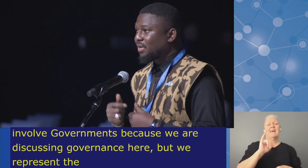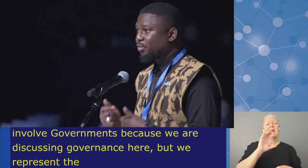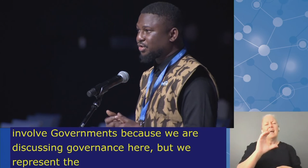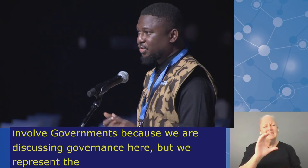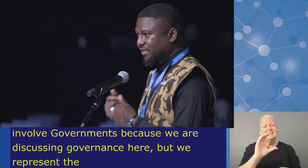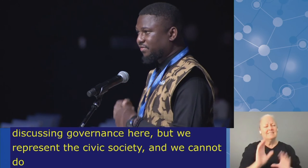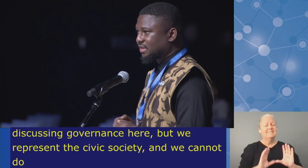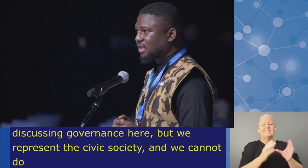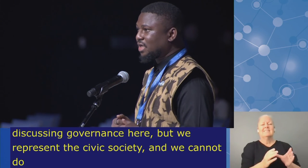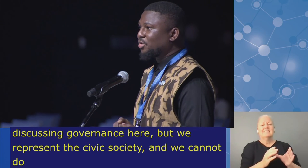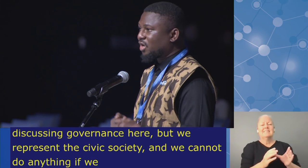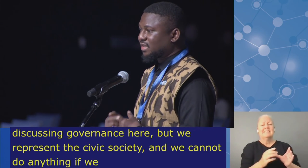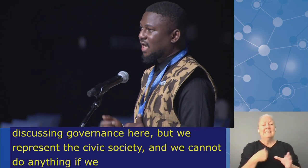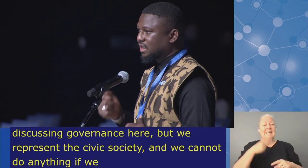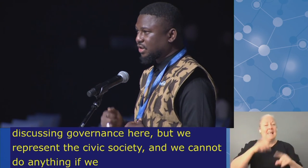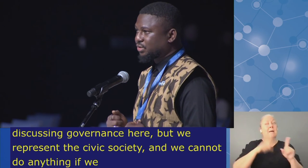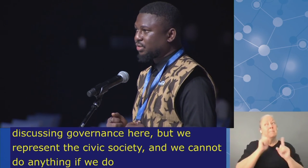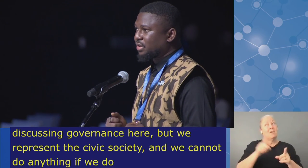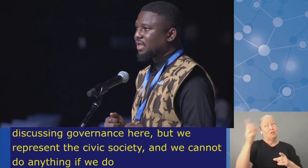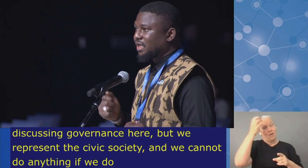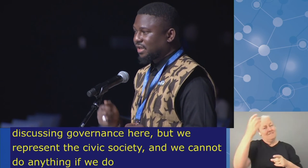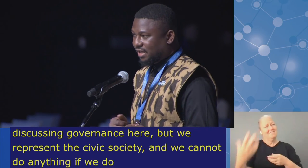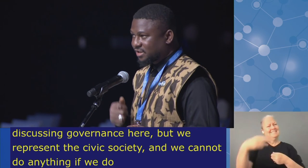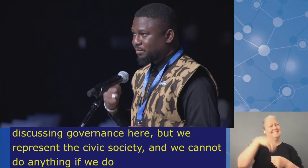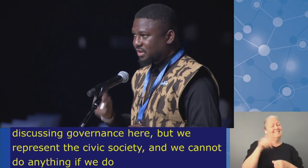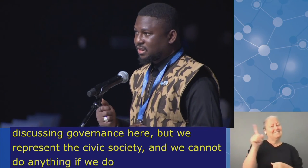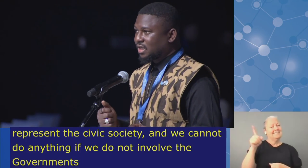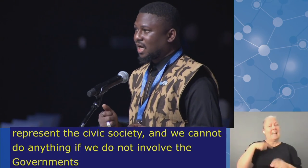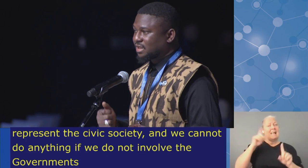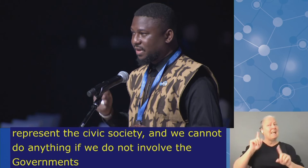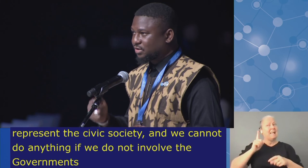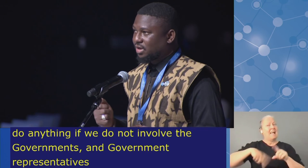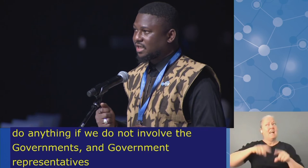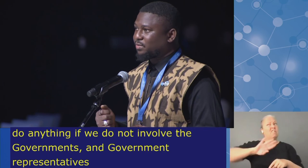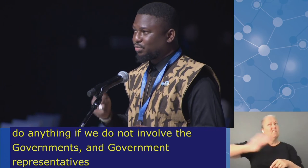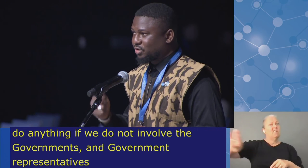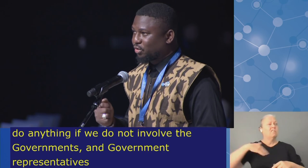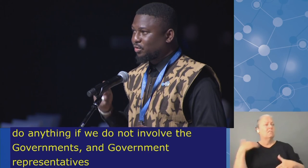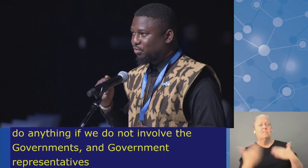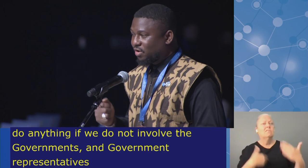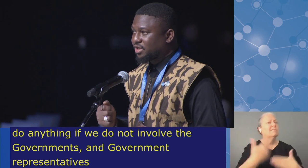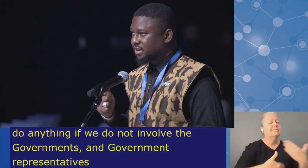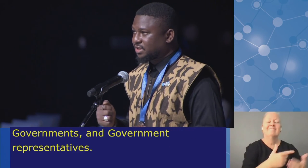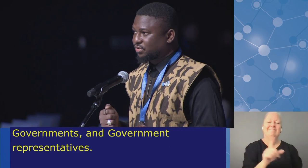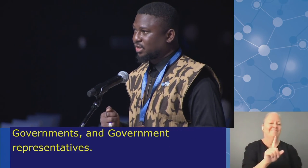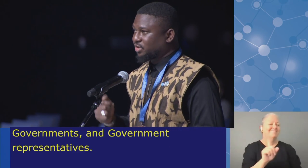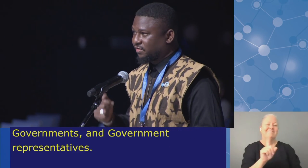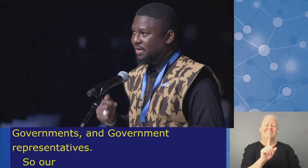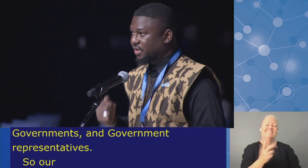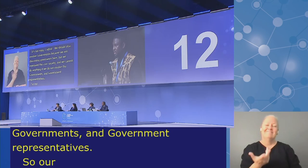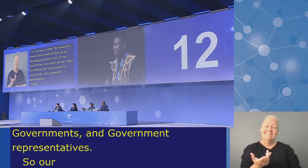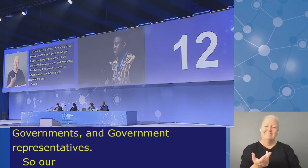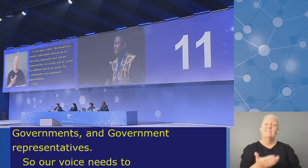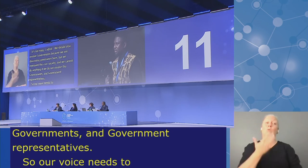ничего сделать без участия правительства или органов власти. То, что здесь прозвучало, должно